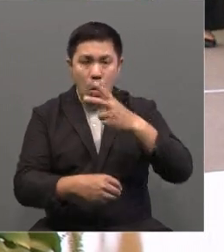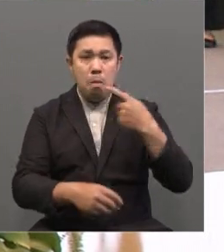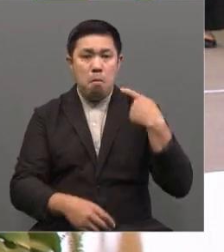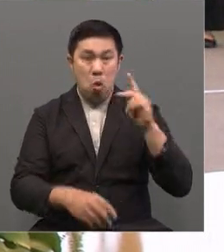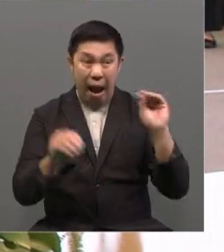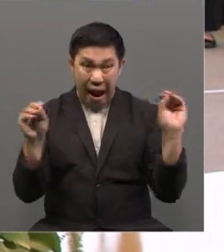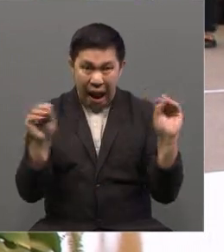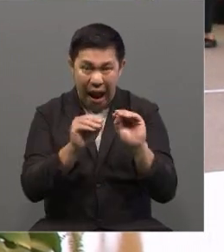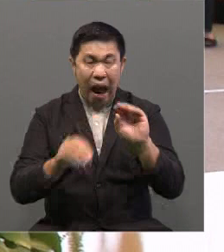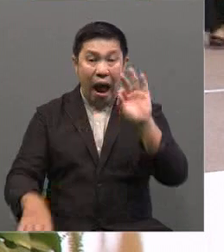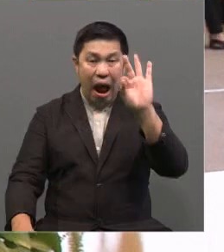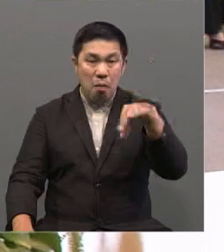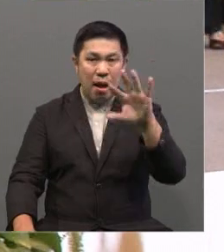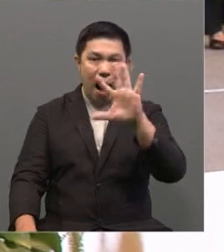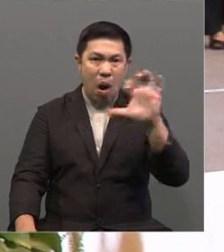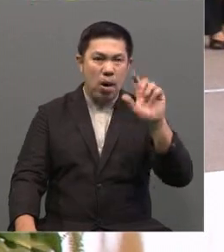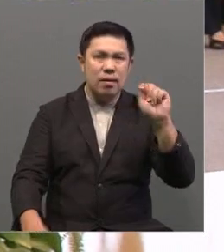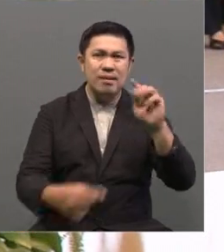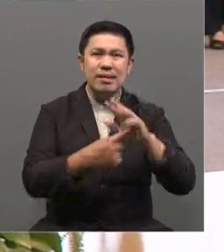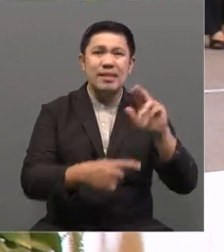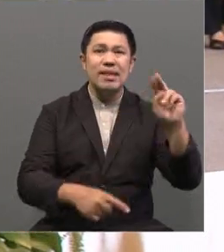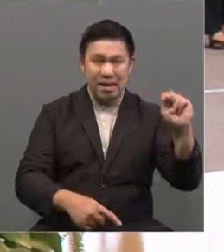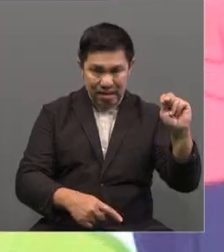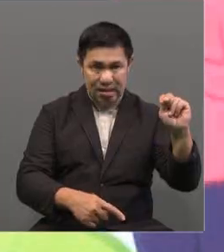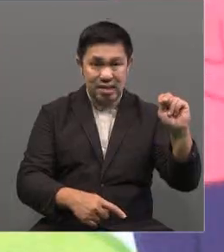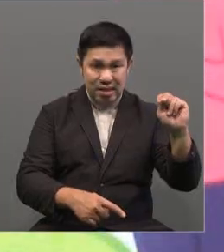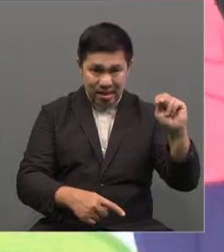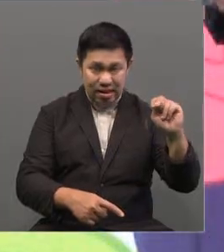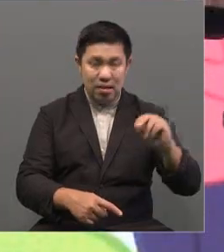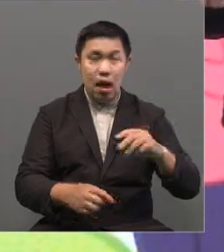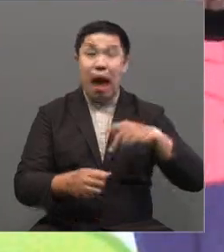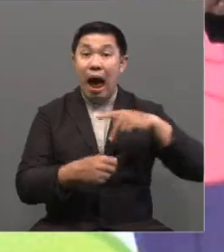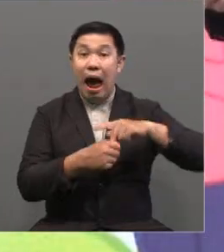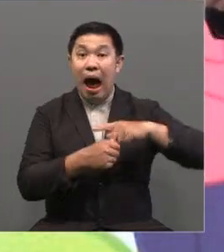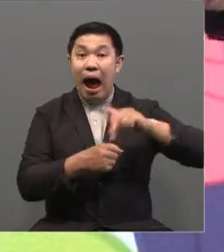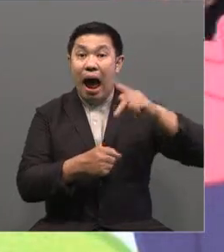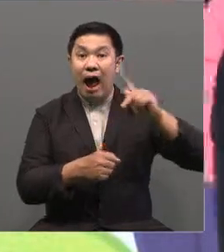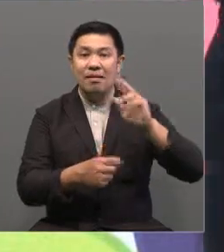งเกือบ 9,500 ตันนะแล้วก็สามารถลดก๊าซเรือน